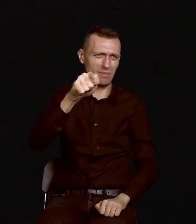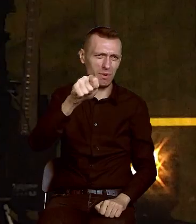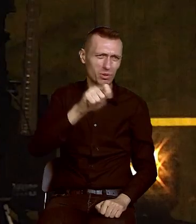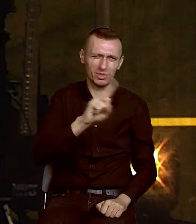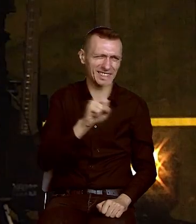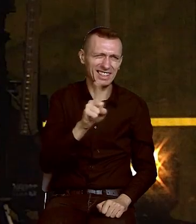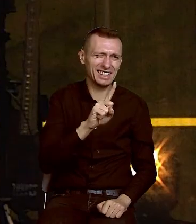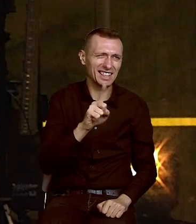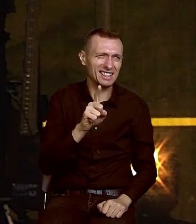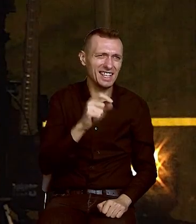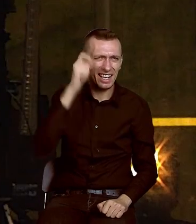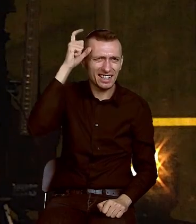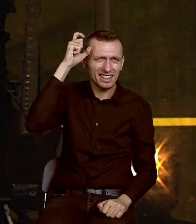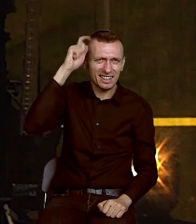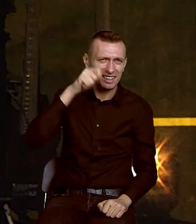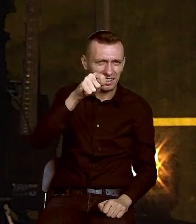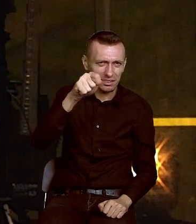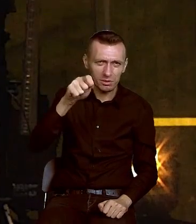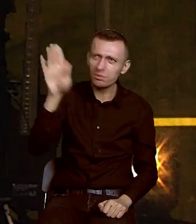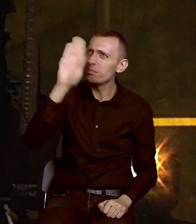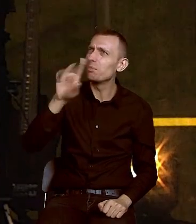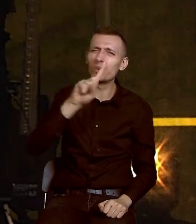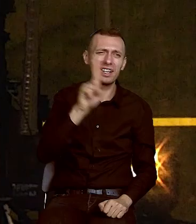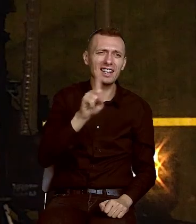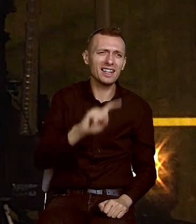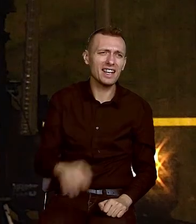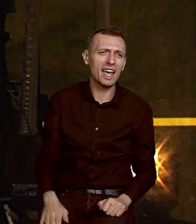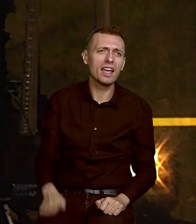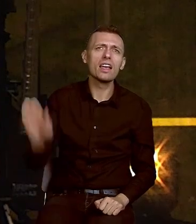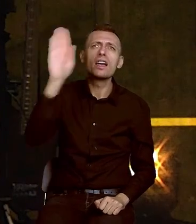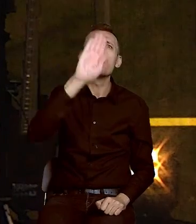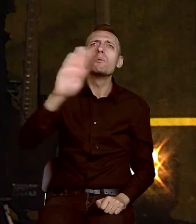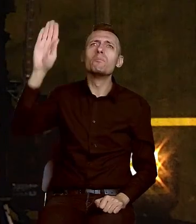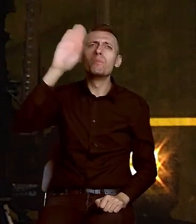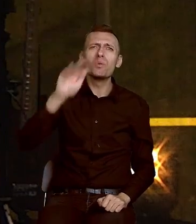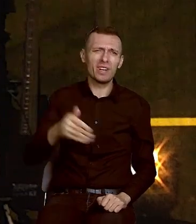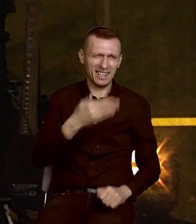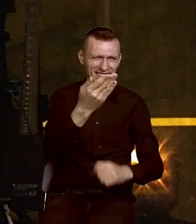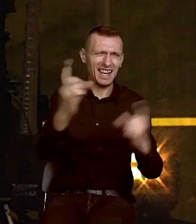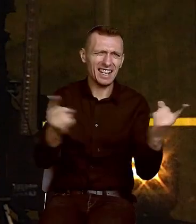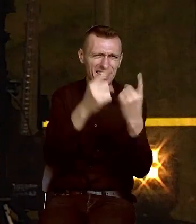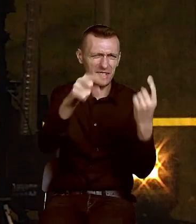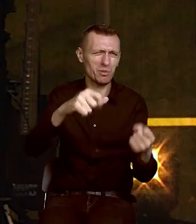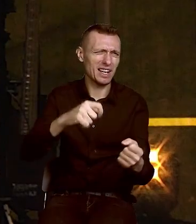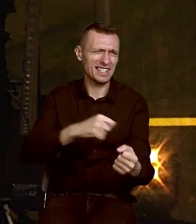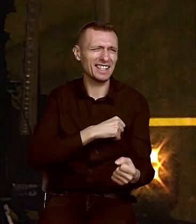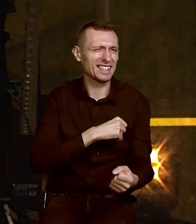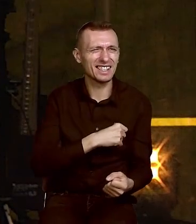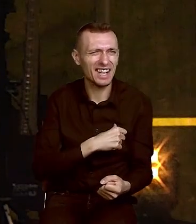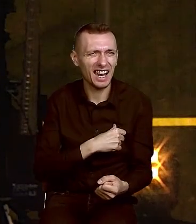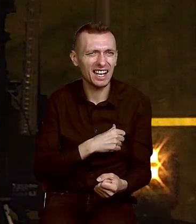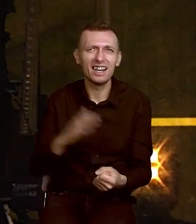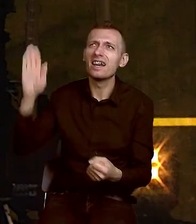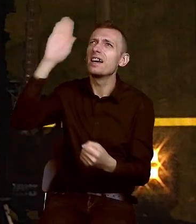w sytuacji, w której musisz zgrzeszyć. Bóg nigdy nie zaprowadzi cię do miejsca, w którym jesteś